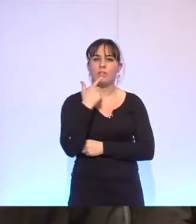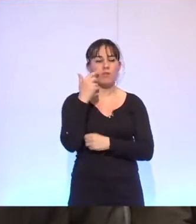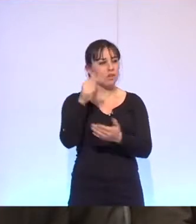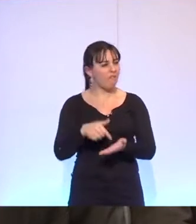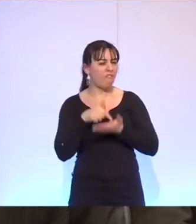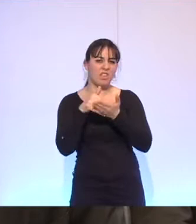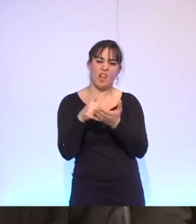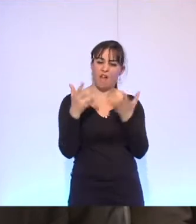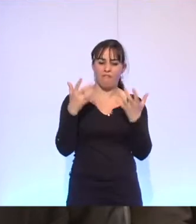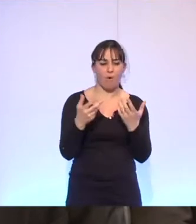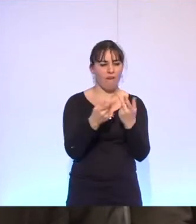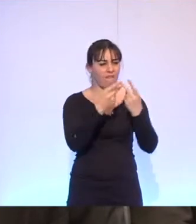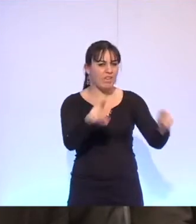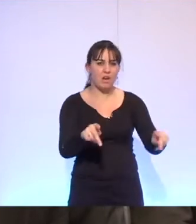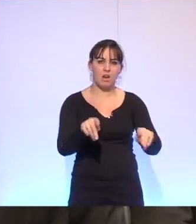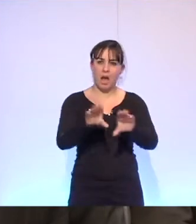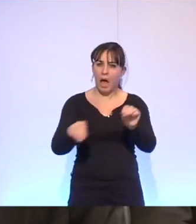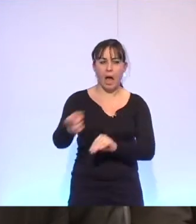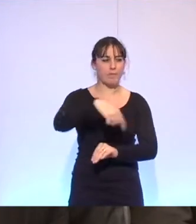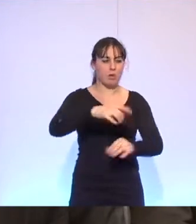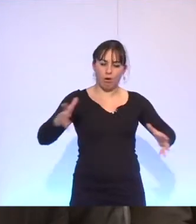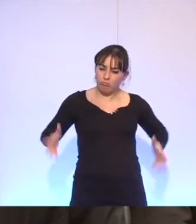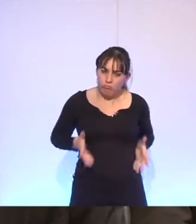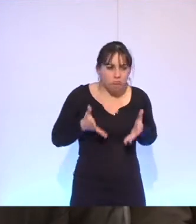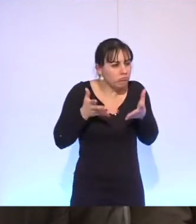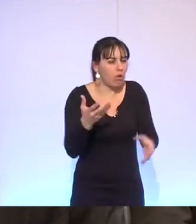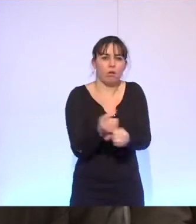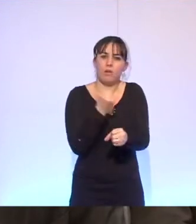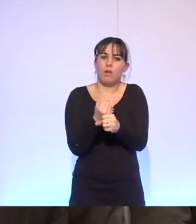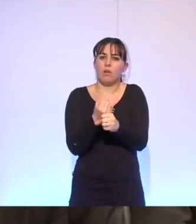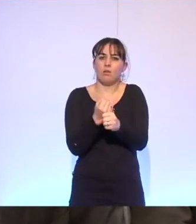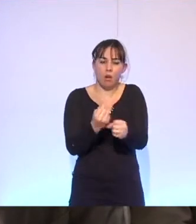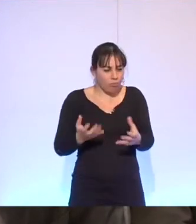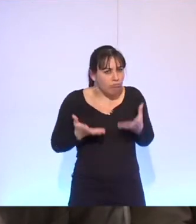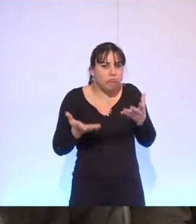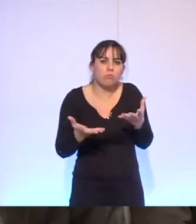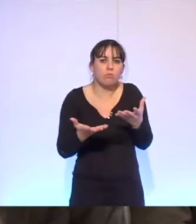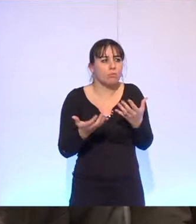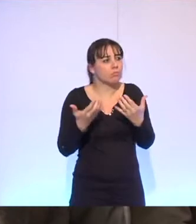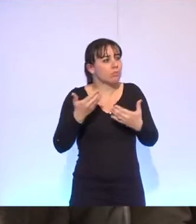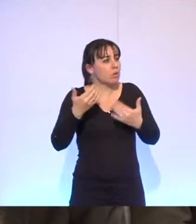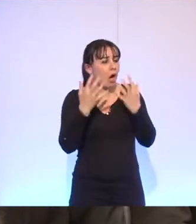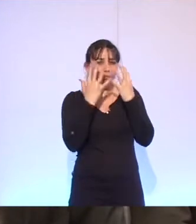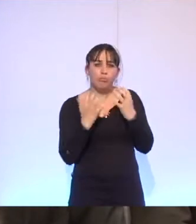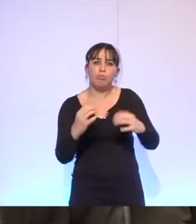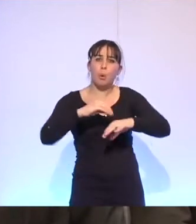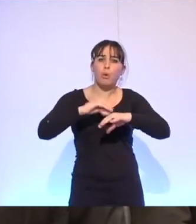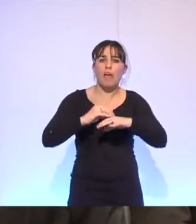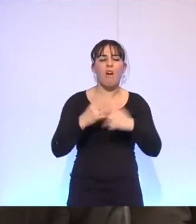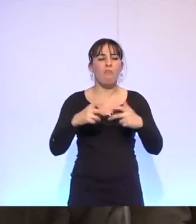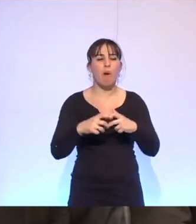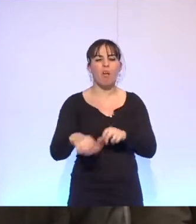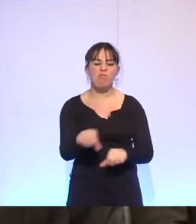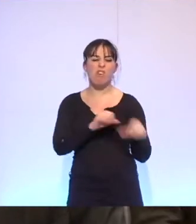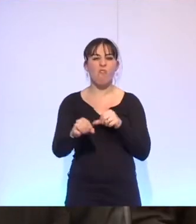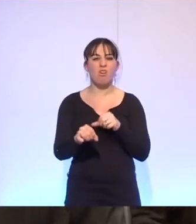service de notre ville et de ses habitants. Nous le ferons au sein de ce conseil, sans esprit de revanche ni de règlement de compte